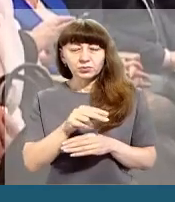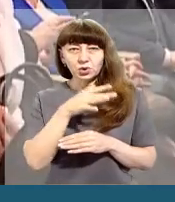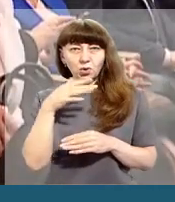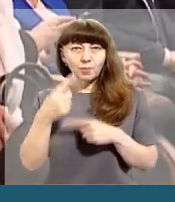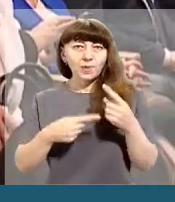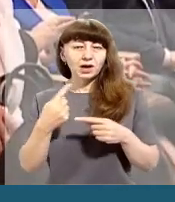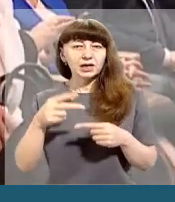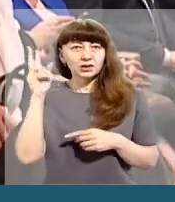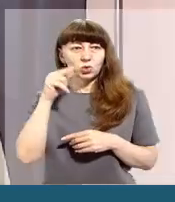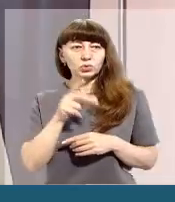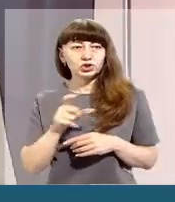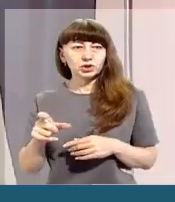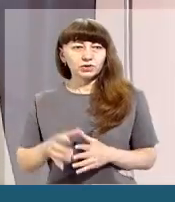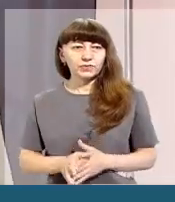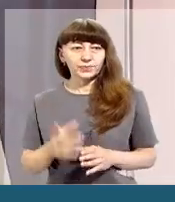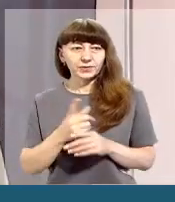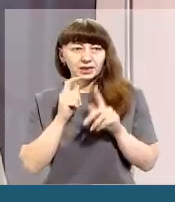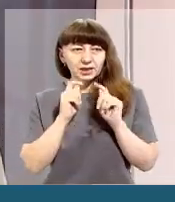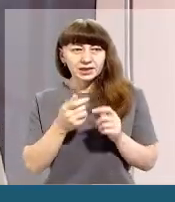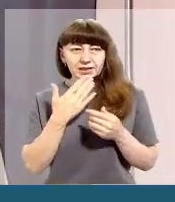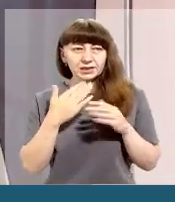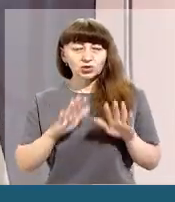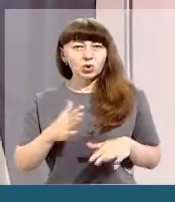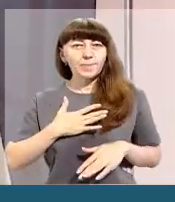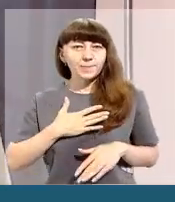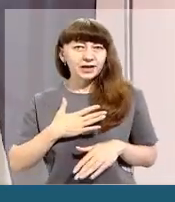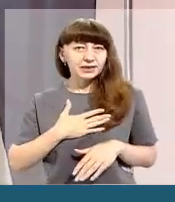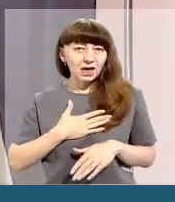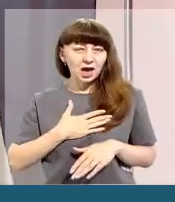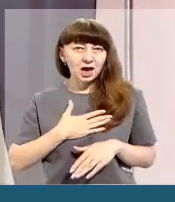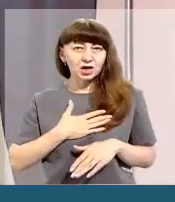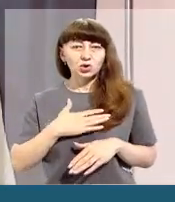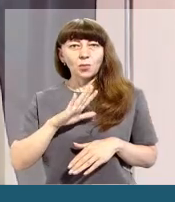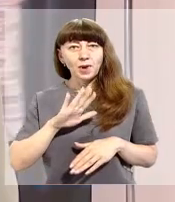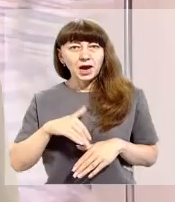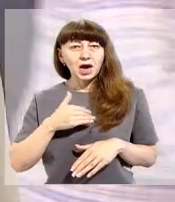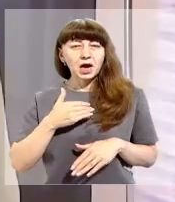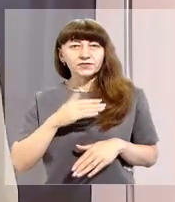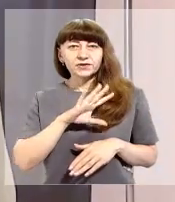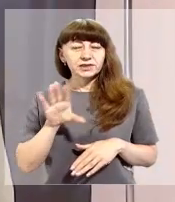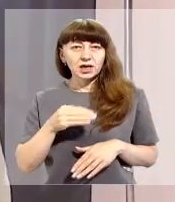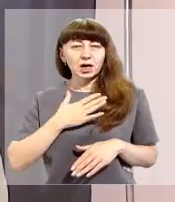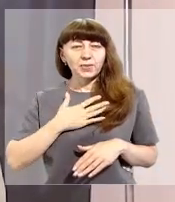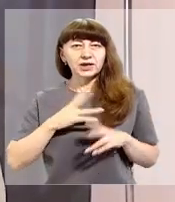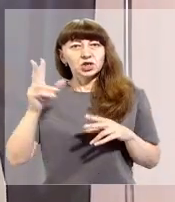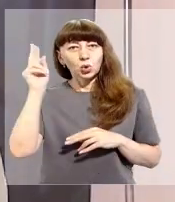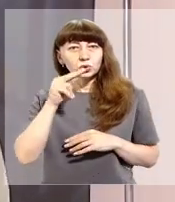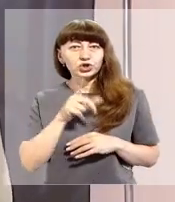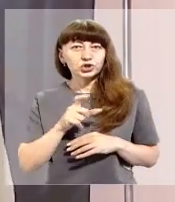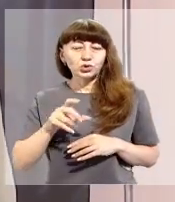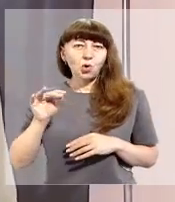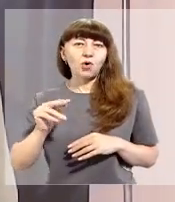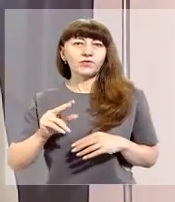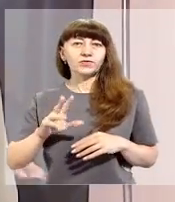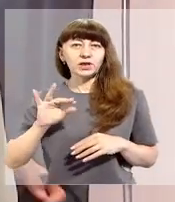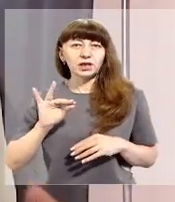одно поколение школьников. Это награда, наверное, не только моя. Это награда моих коллег, награда моих учеников,